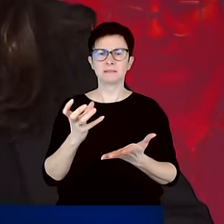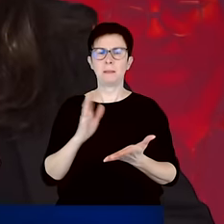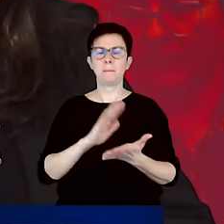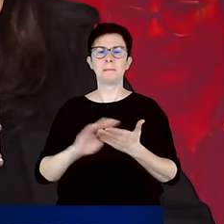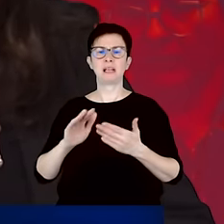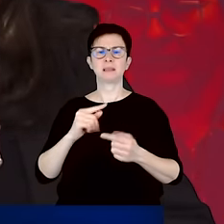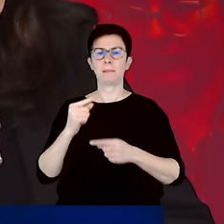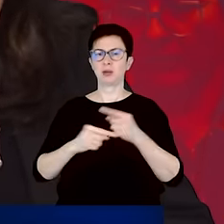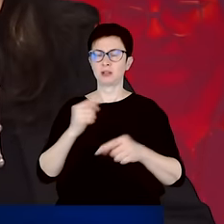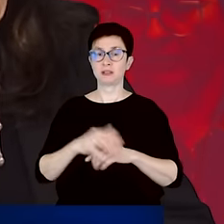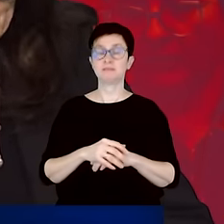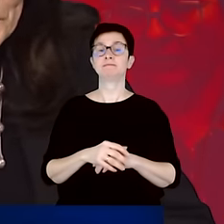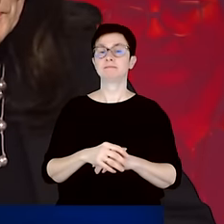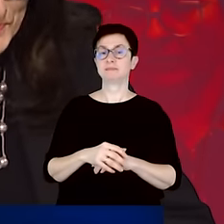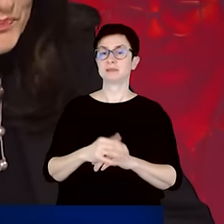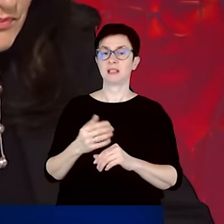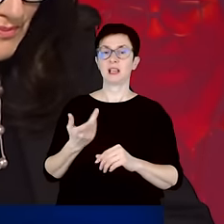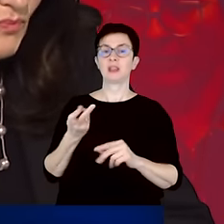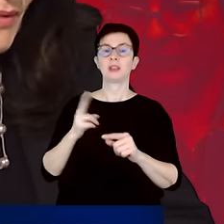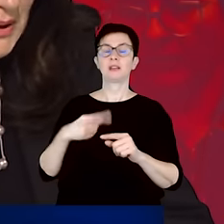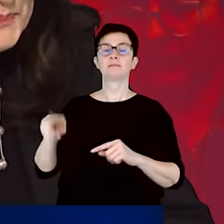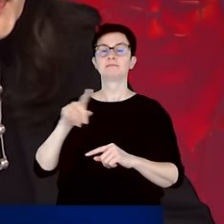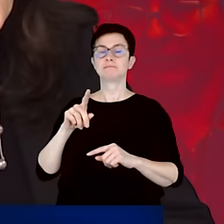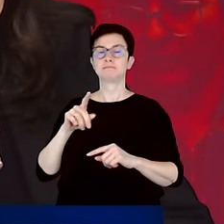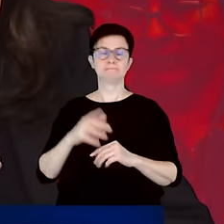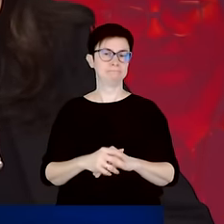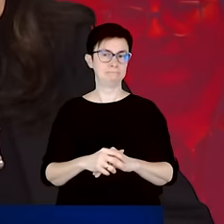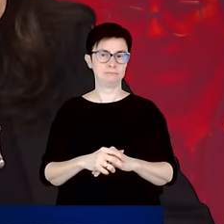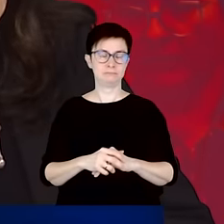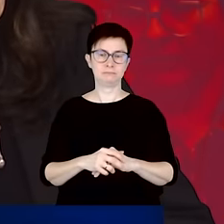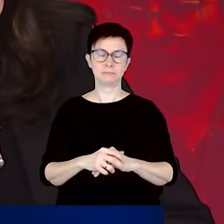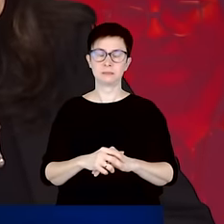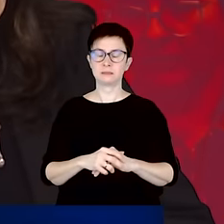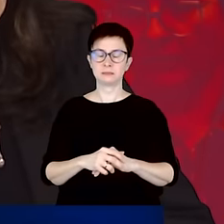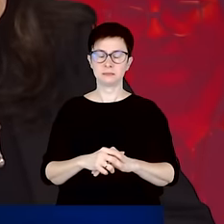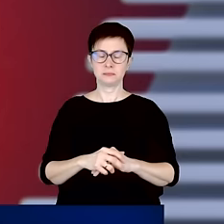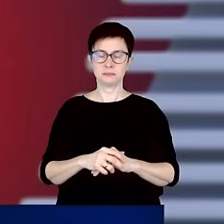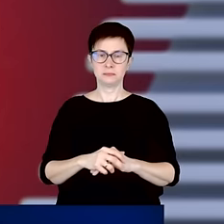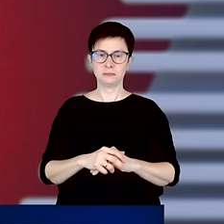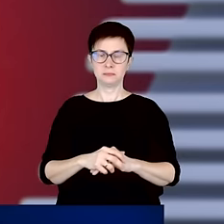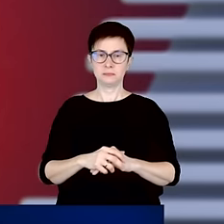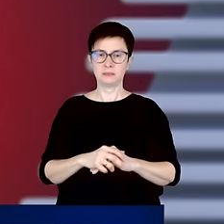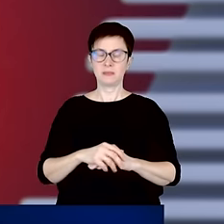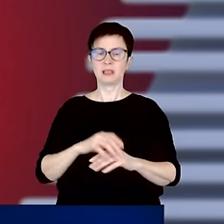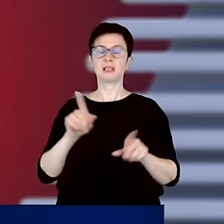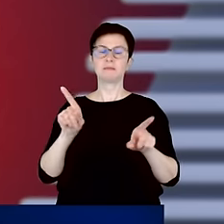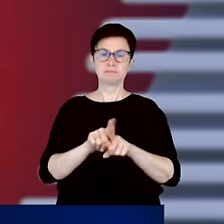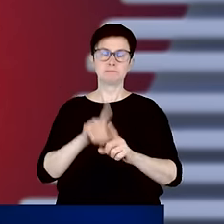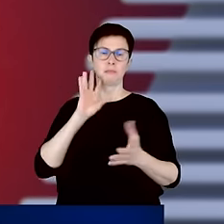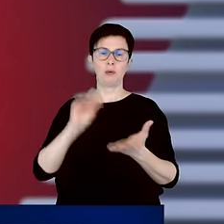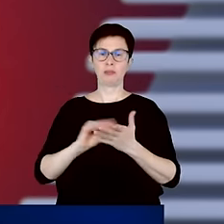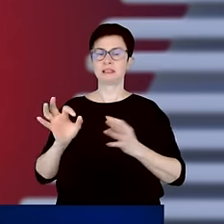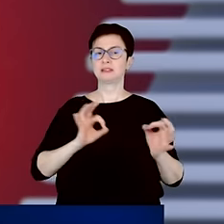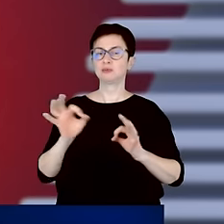pewni politycy podsłuchiwanie jest brzydkie. Jeżeli pani pozwoli. Znowu jest ta sama historia, co